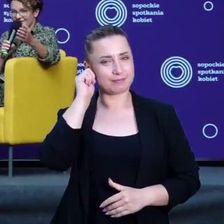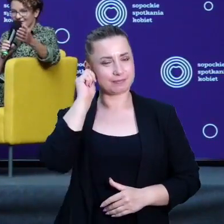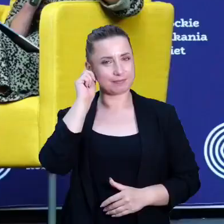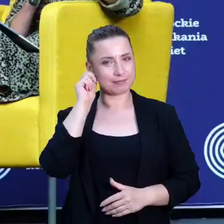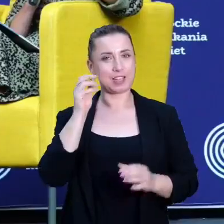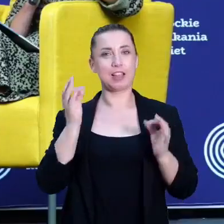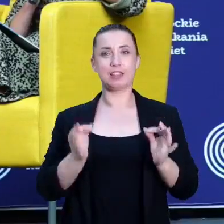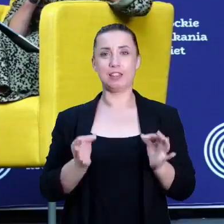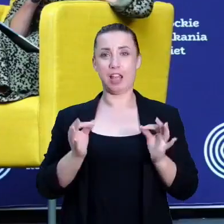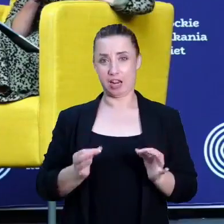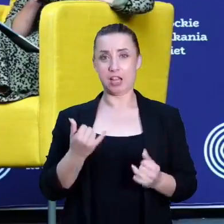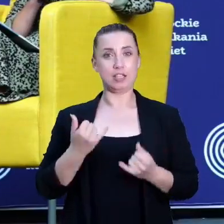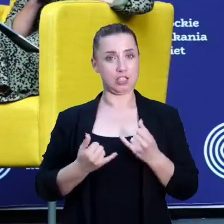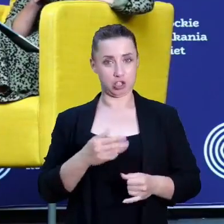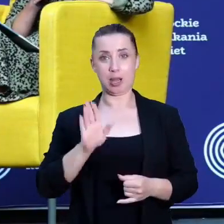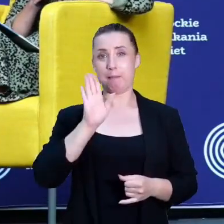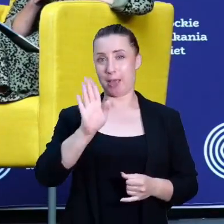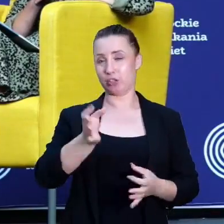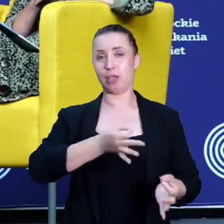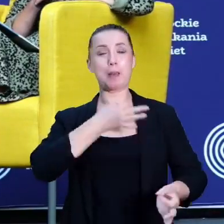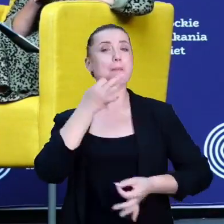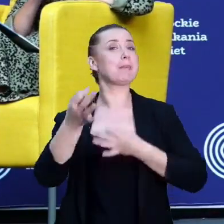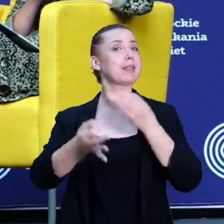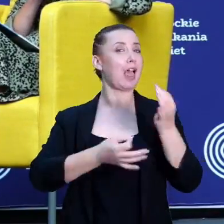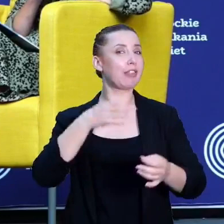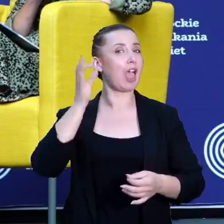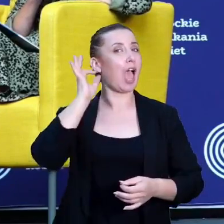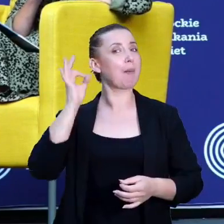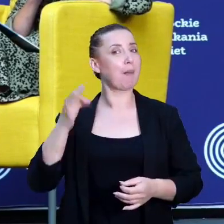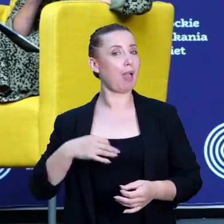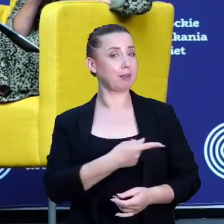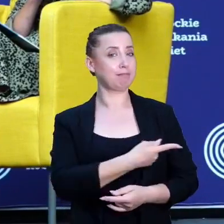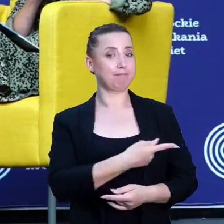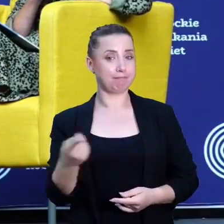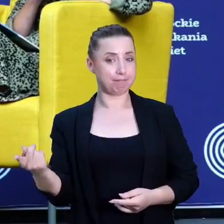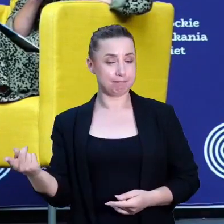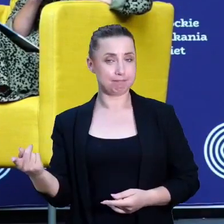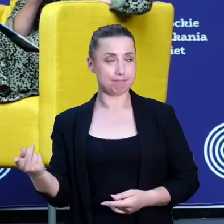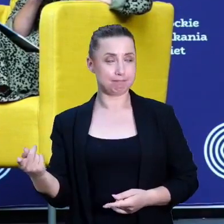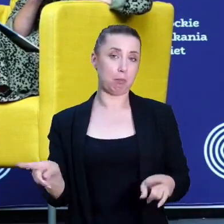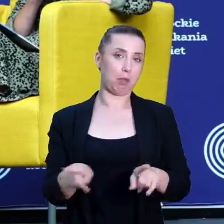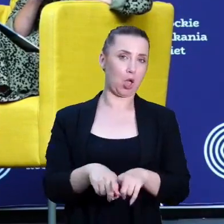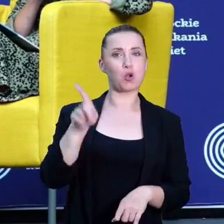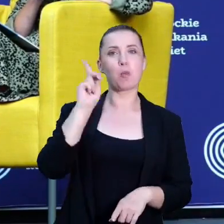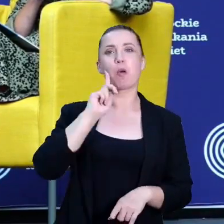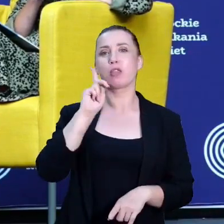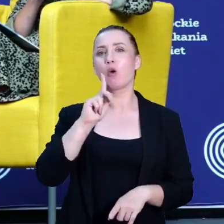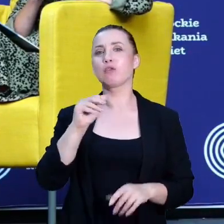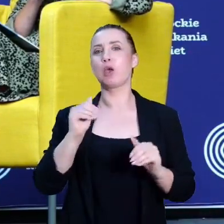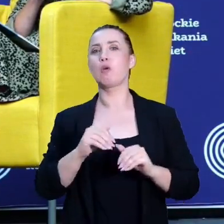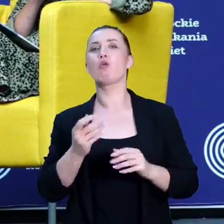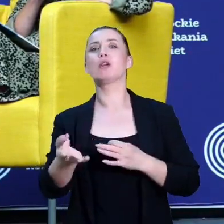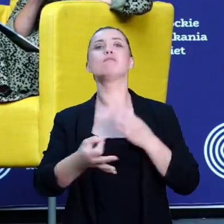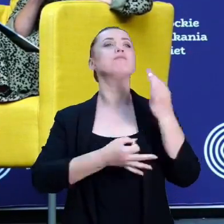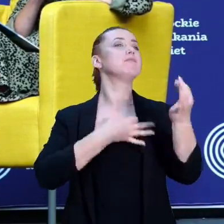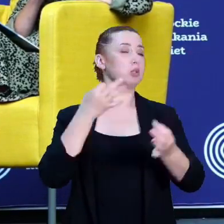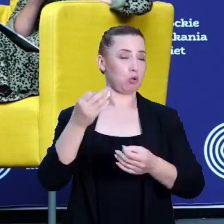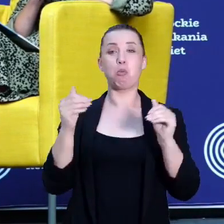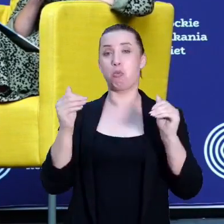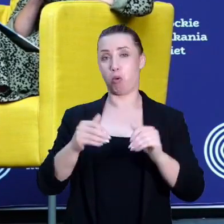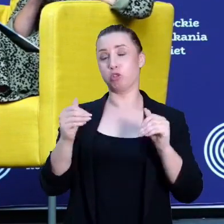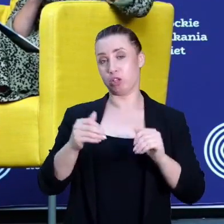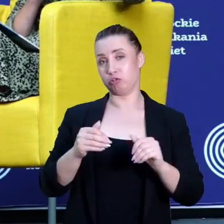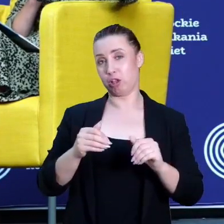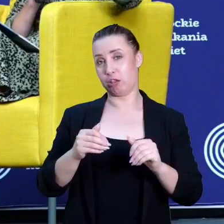Teraz jest czas, panie i panowie, ochotę na zadanie pytania, czy podzielenie się